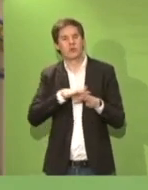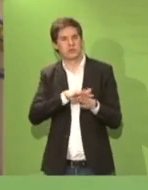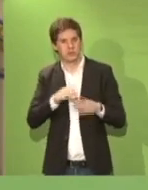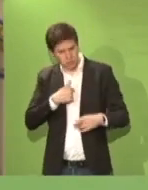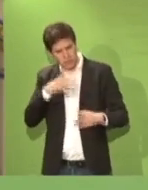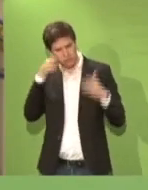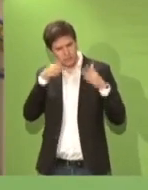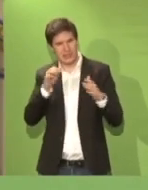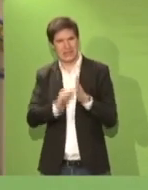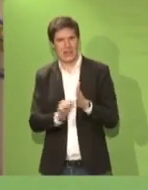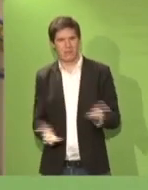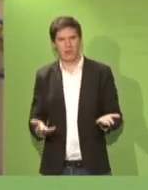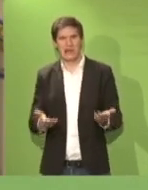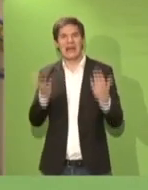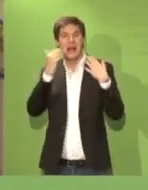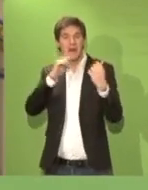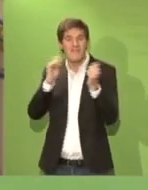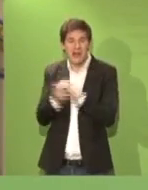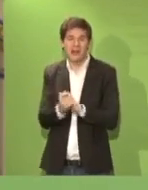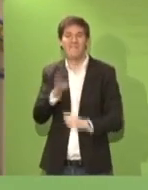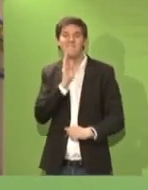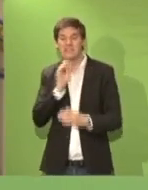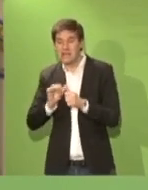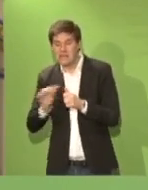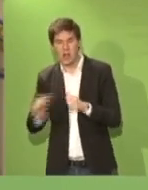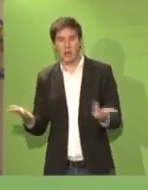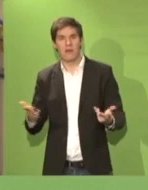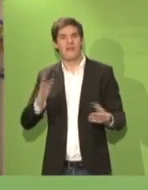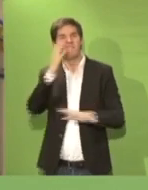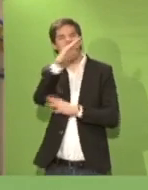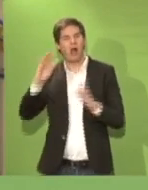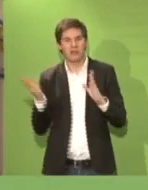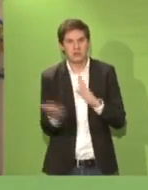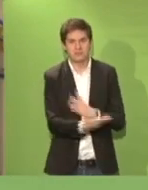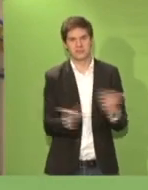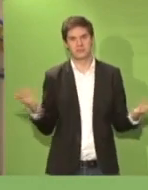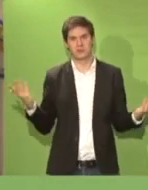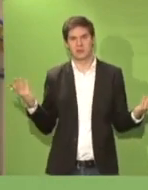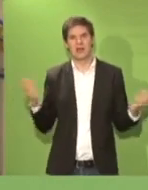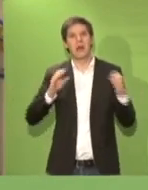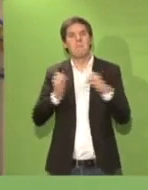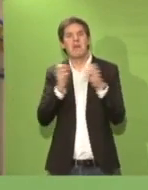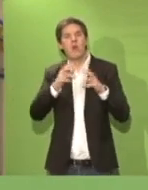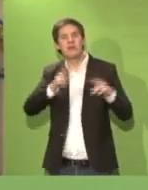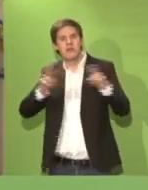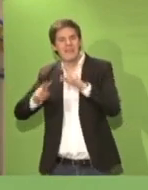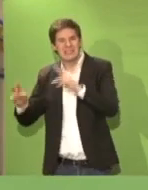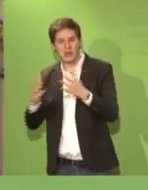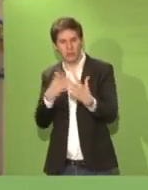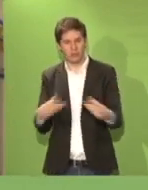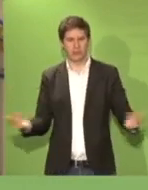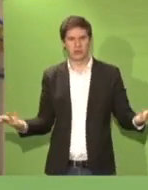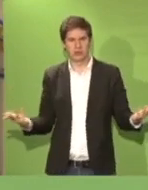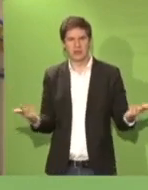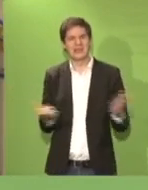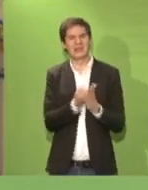Klimawandel, die Wasserverknappung, die Abholzung der Wälder, den Verlust der Biodiversität und den Zusammenbruch